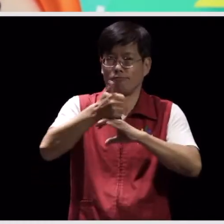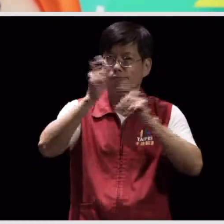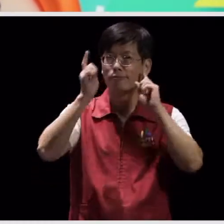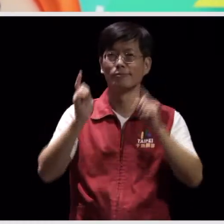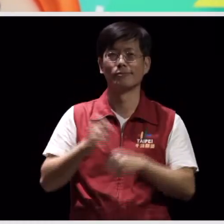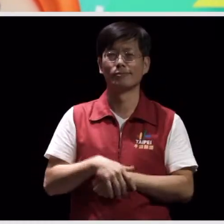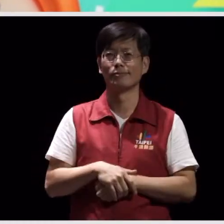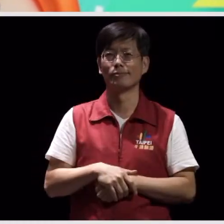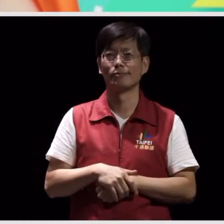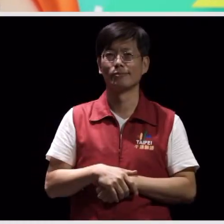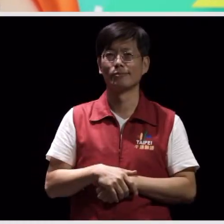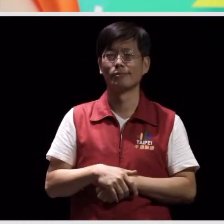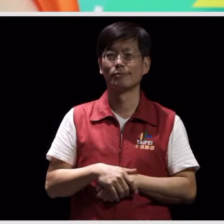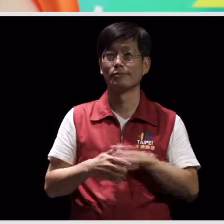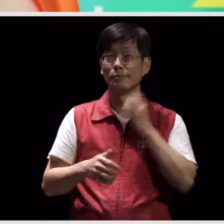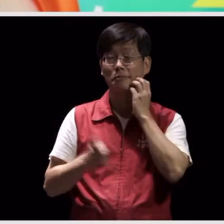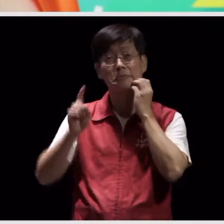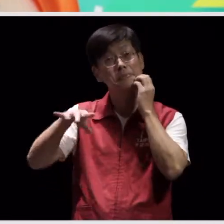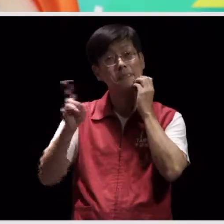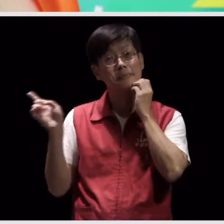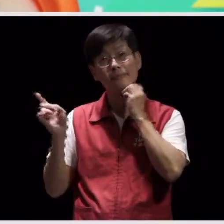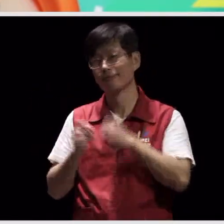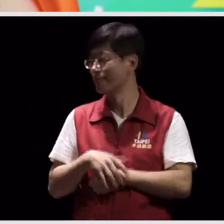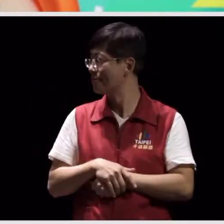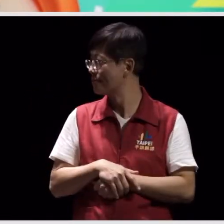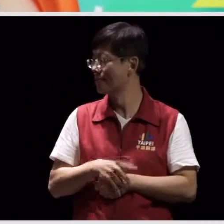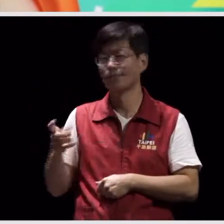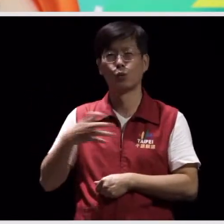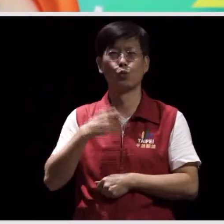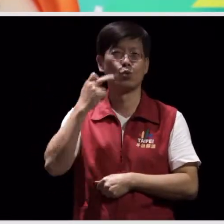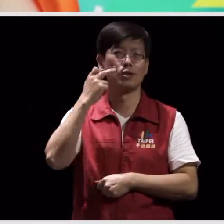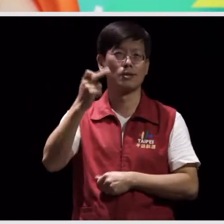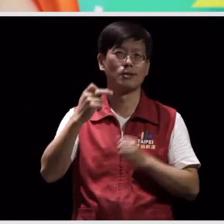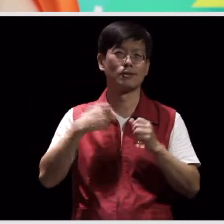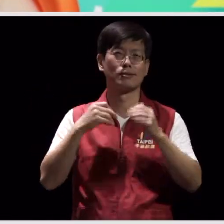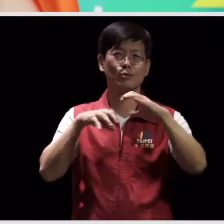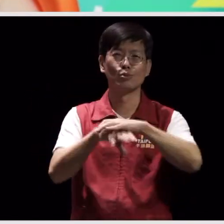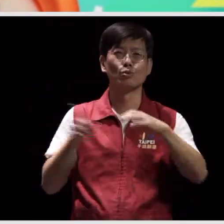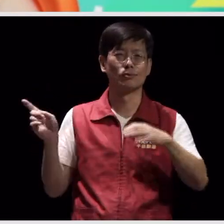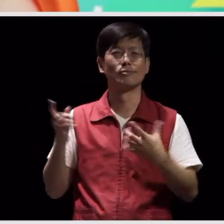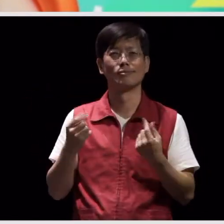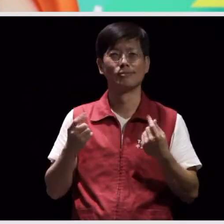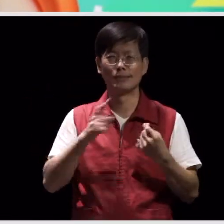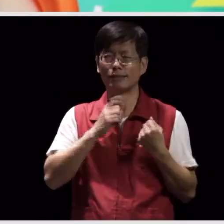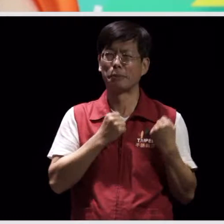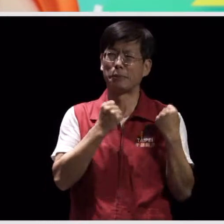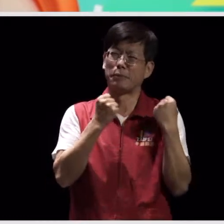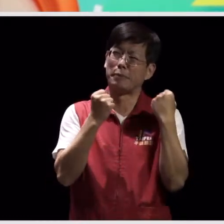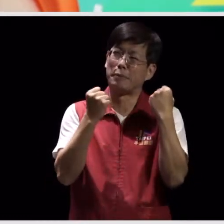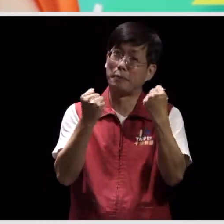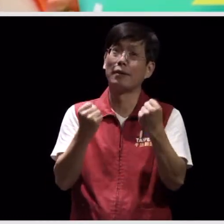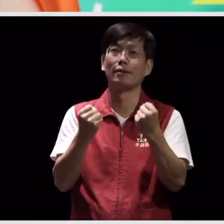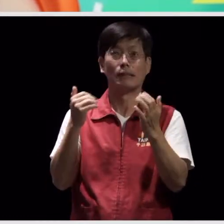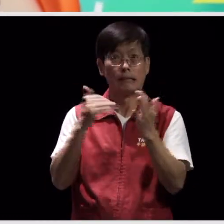这台车。有没有知道在哪边的？吴哥窟嘛，对，他们就一直开，一直开，一直开，后来